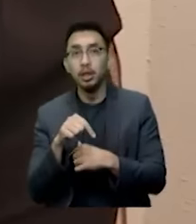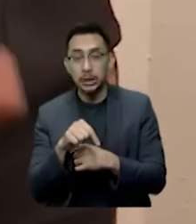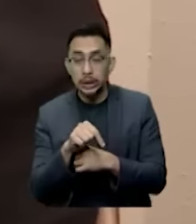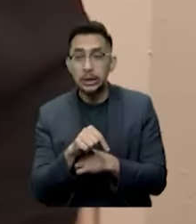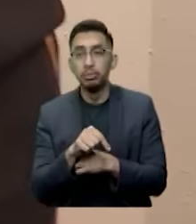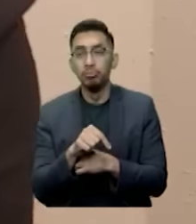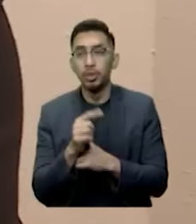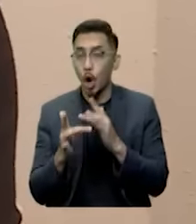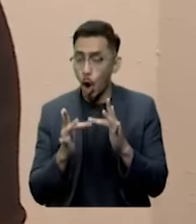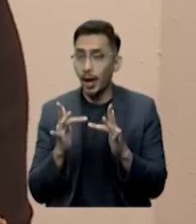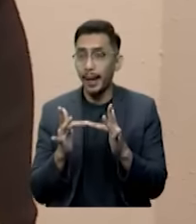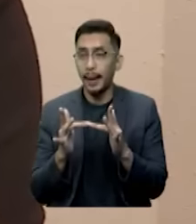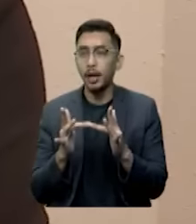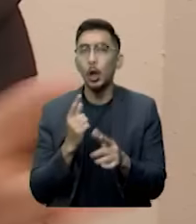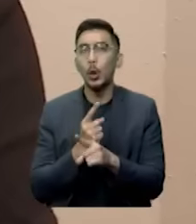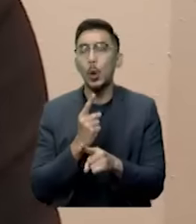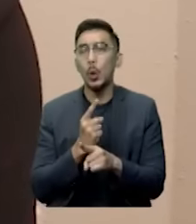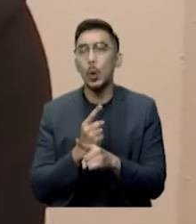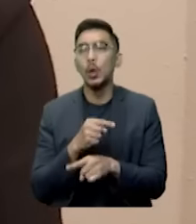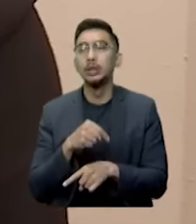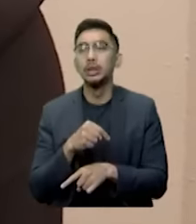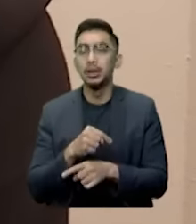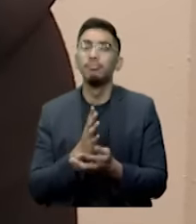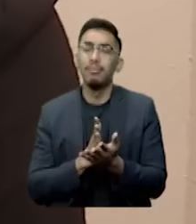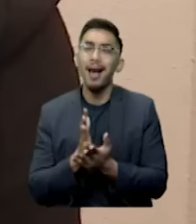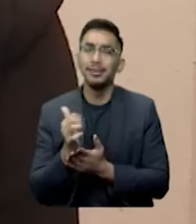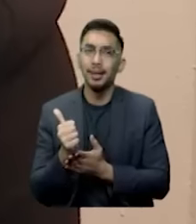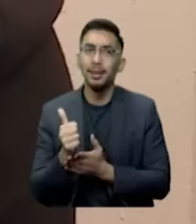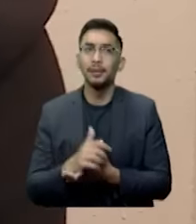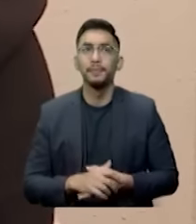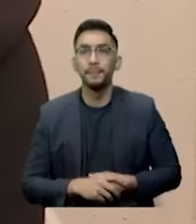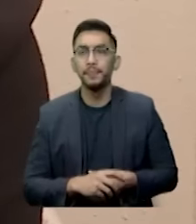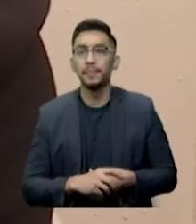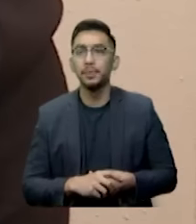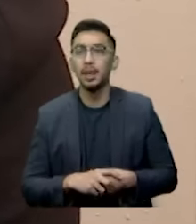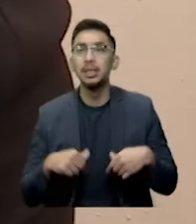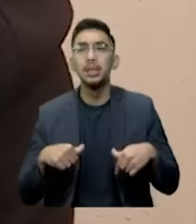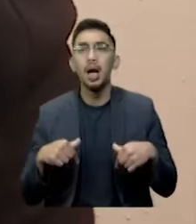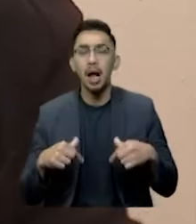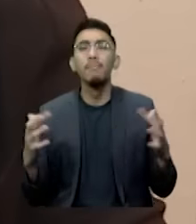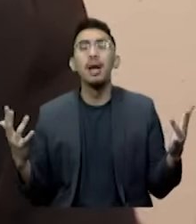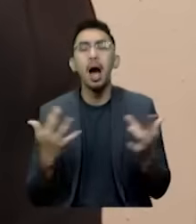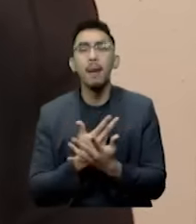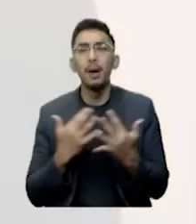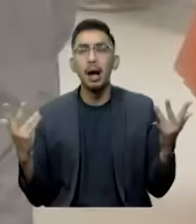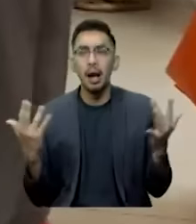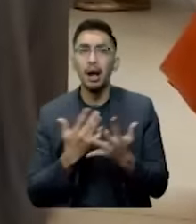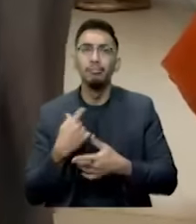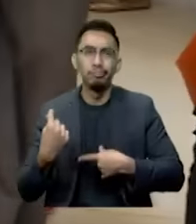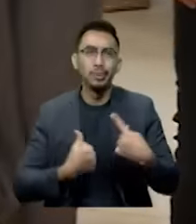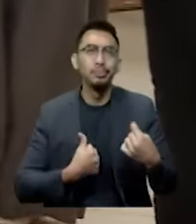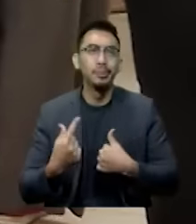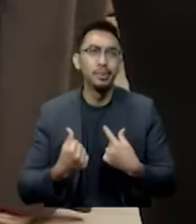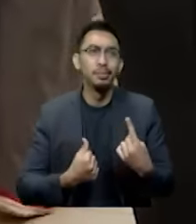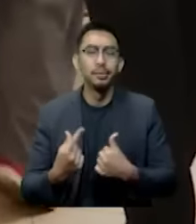online, ya di dalam toko ini, alhamdulillah lancar. Dan lagi rame-ramenya sih. Lagi rame-ramenya. Oh,